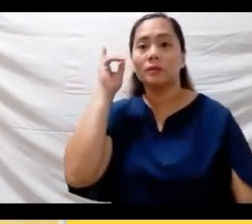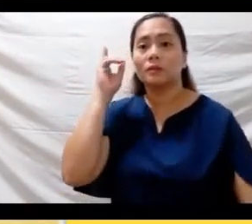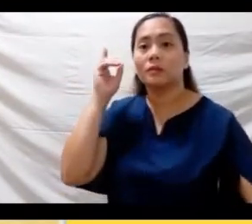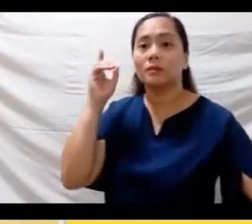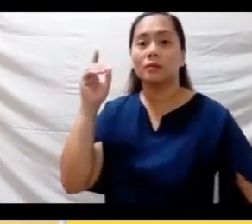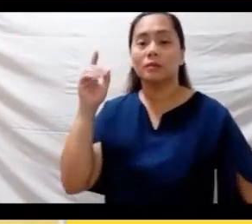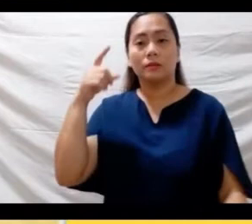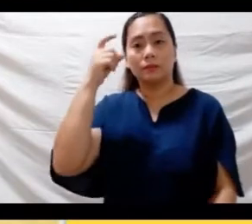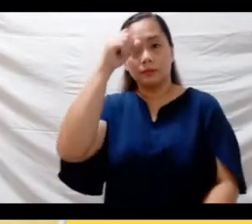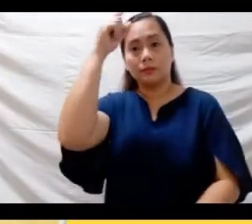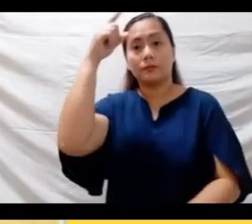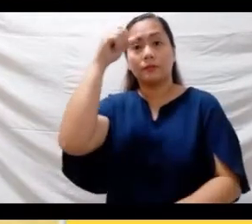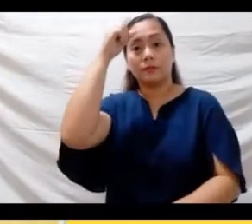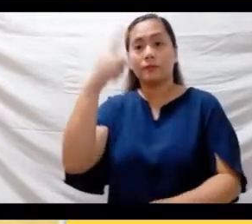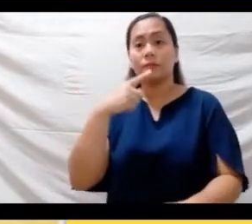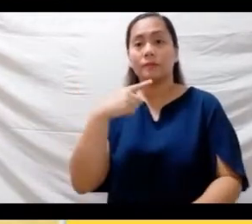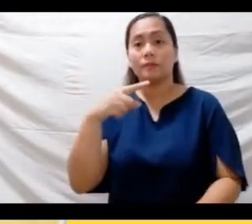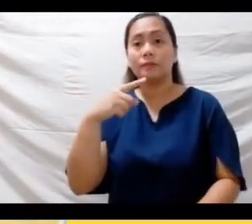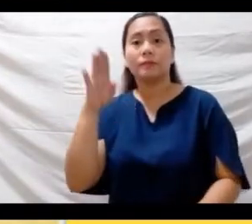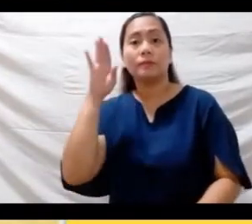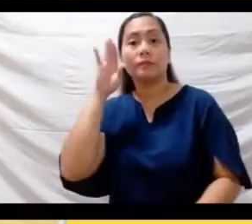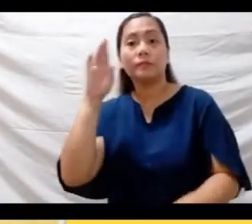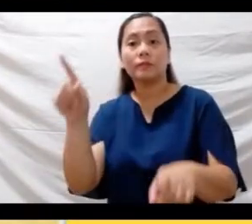ang sinasabi ng kanyang kuya.